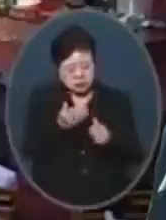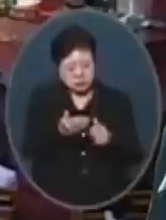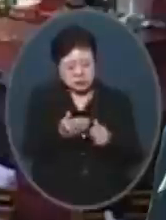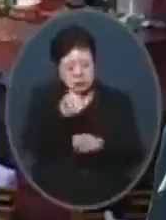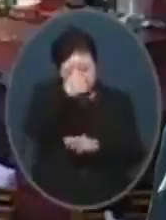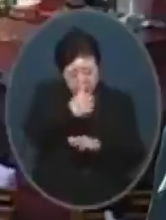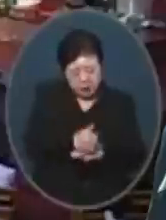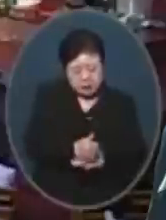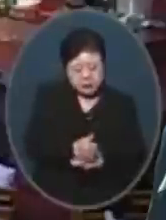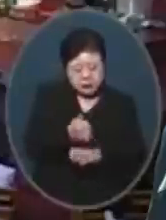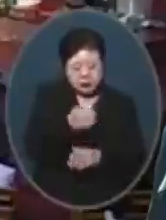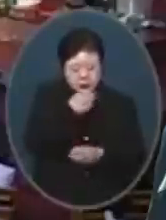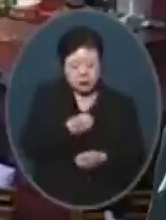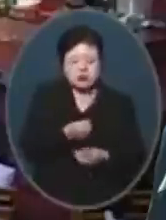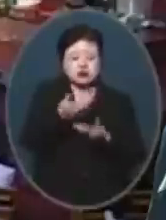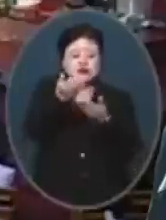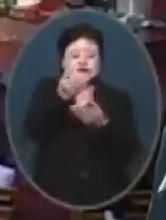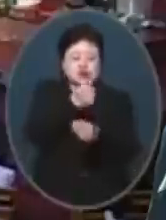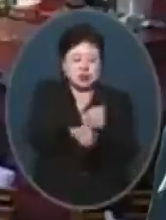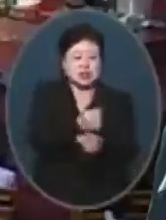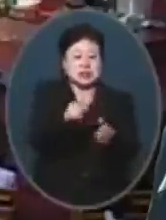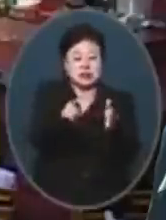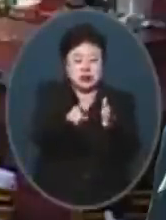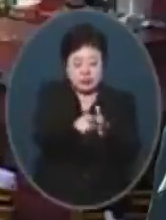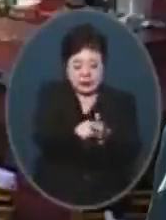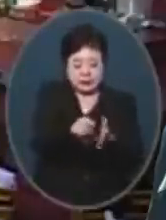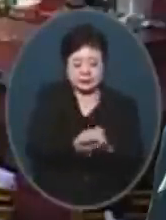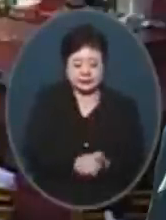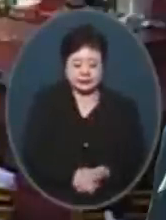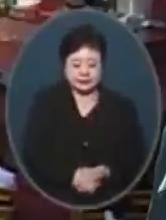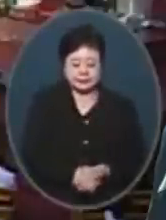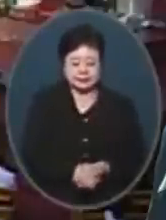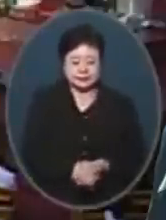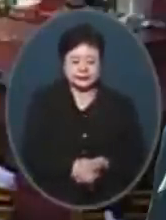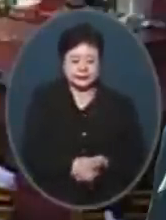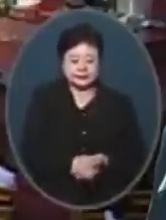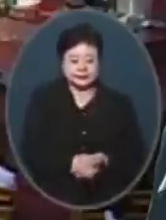마침내 내게 복을 주려 하시며